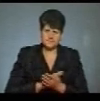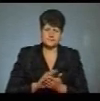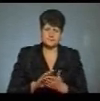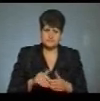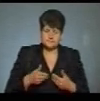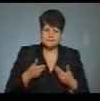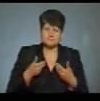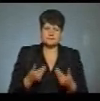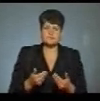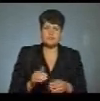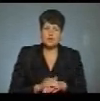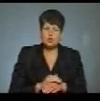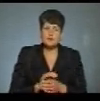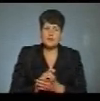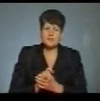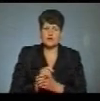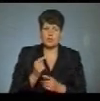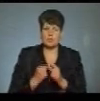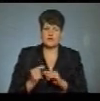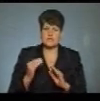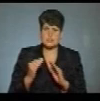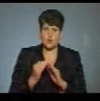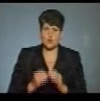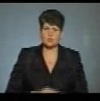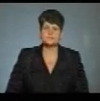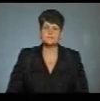з побажанням добра, миру і повертатися додому.